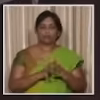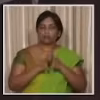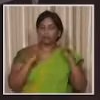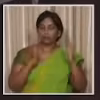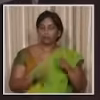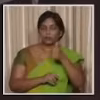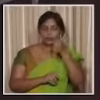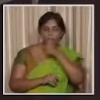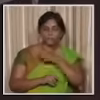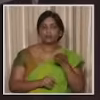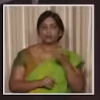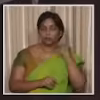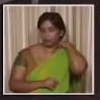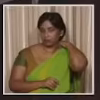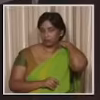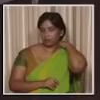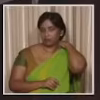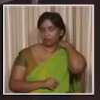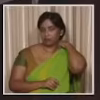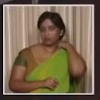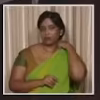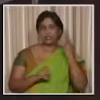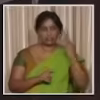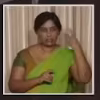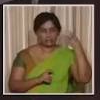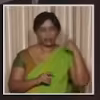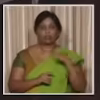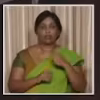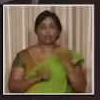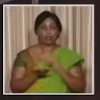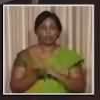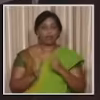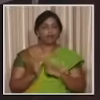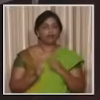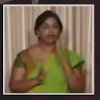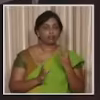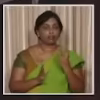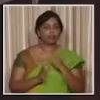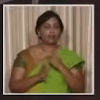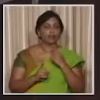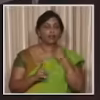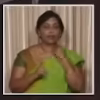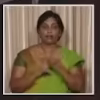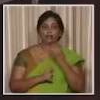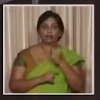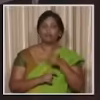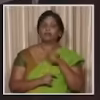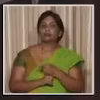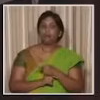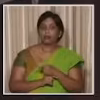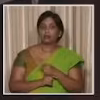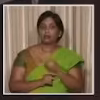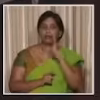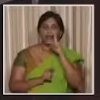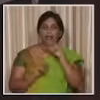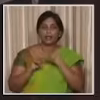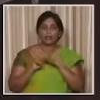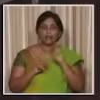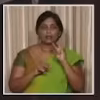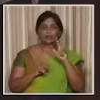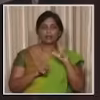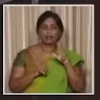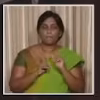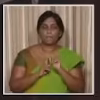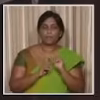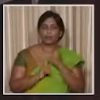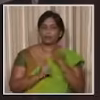දවල් මංකොල්ල ඒ විතරක් නෙවෙයි මේ ඊපෙරේද තව අක්කර 3ක් හන්තානේ ලිව්වා ඒකත් 1.738ට පර්චස්